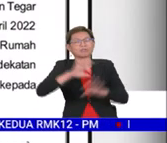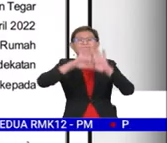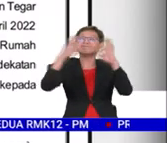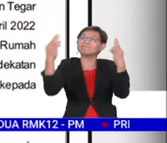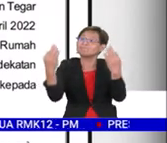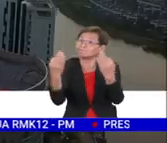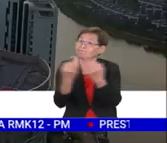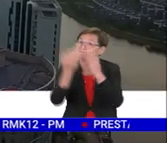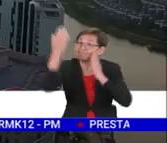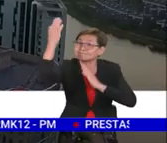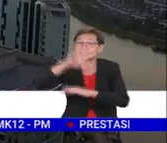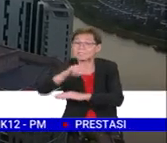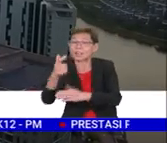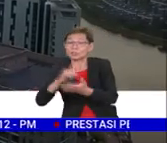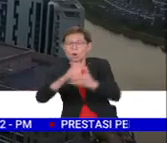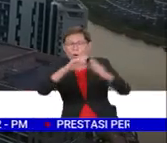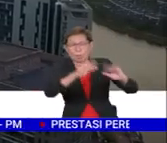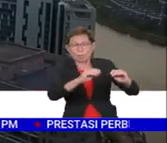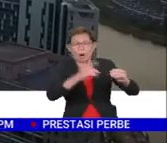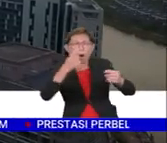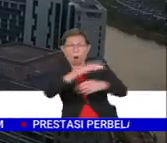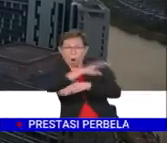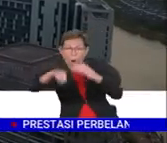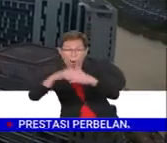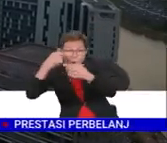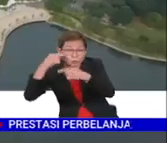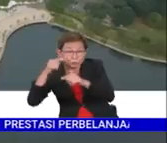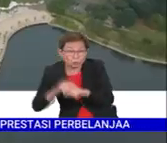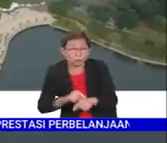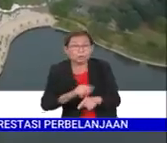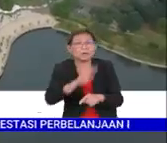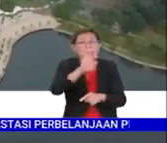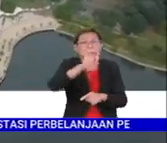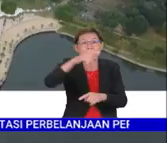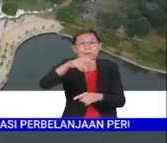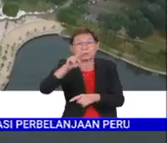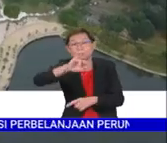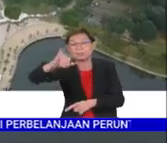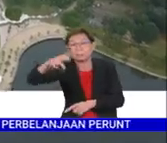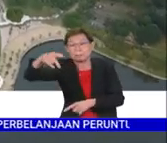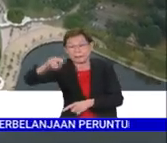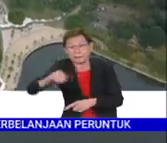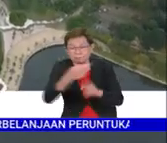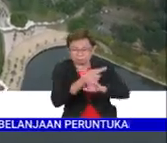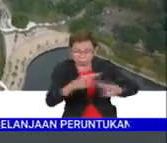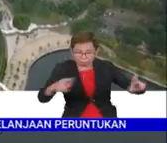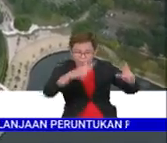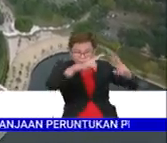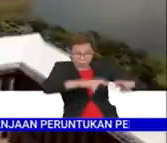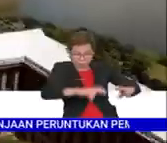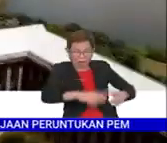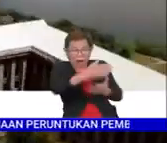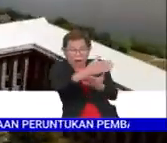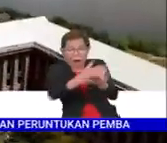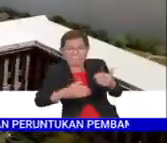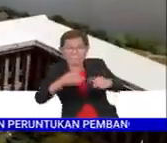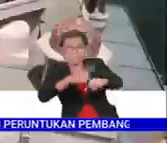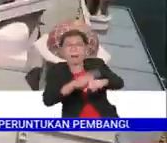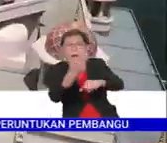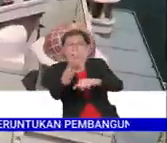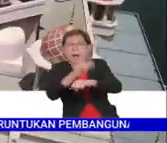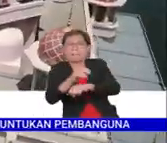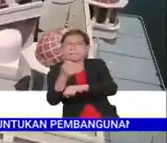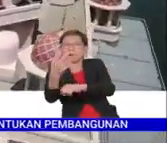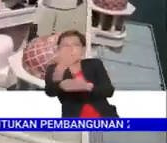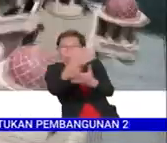keluarga Malaysia Selain itu masyarakat bersetuju supaya unit rancang ekonomi jabatan Perdana Menteri menyediakan transparent Benggala RM